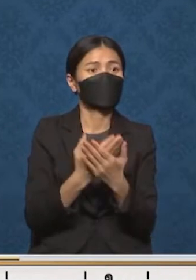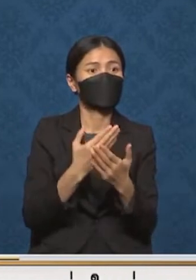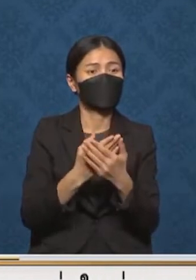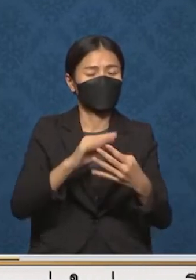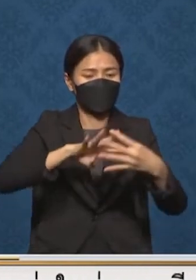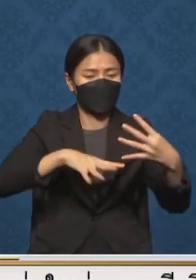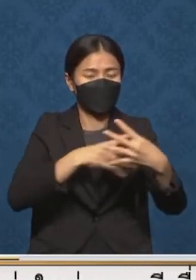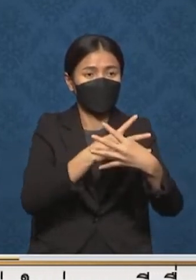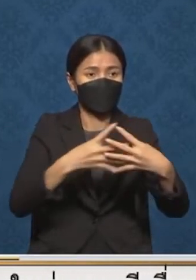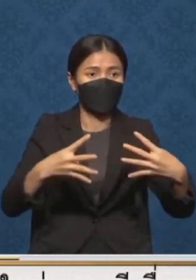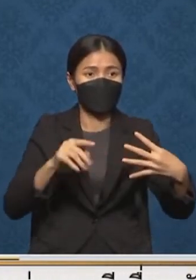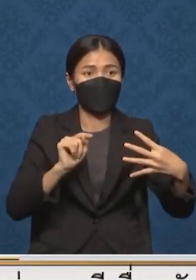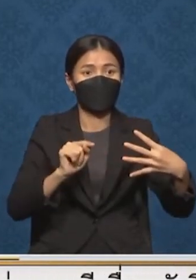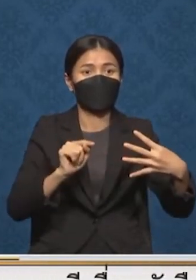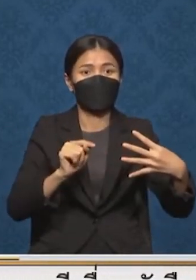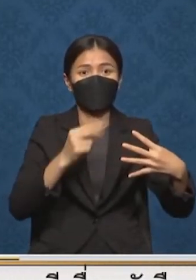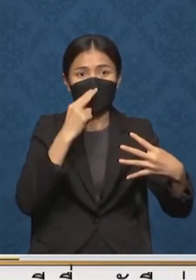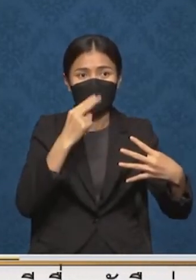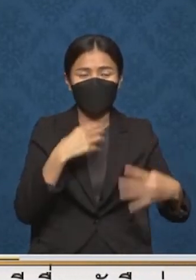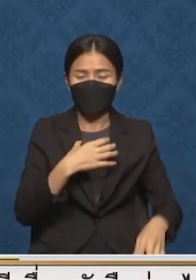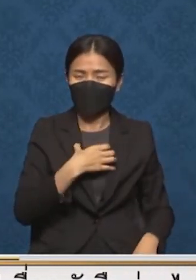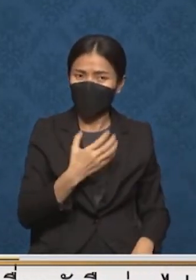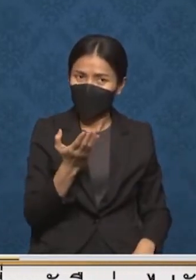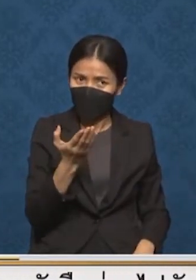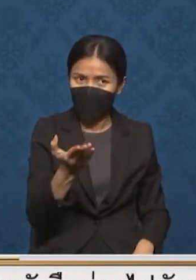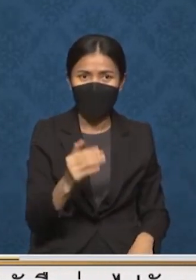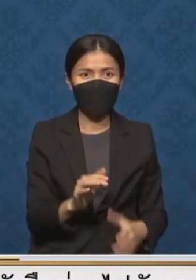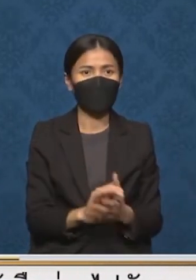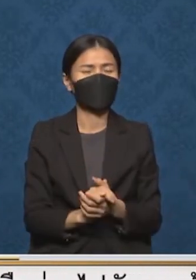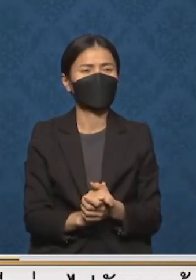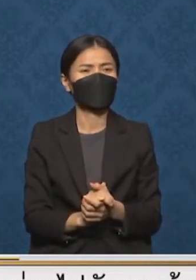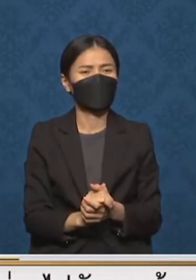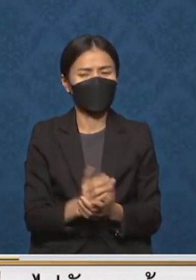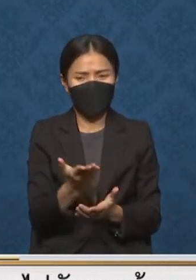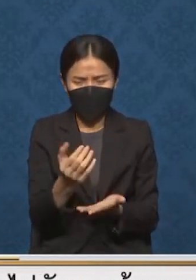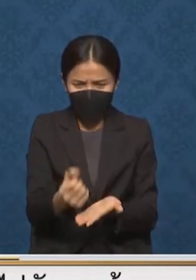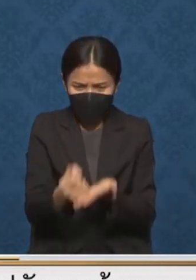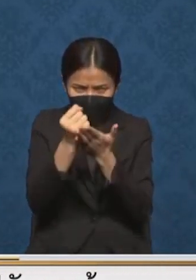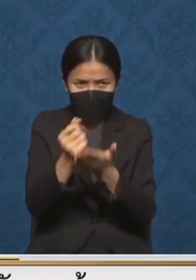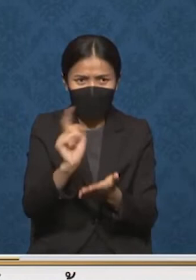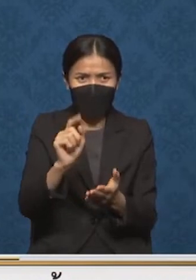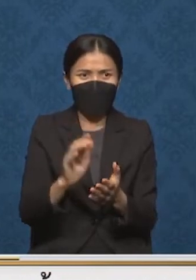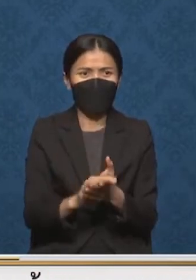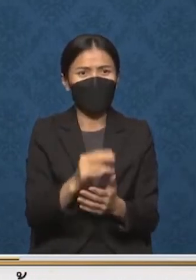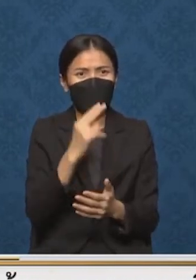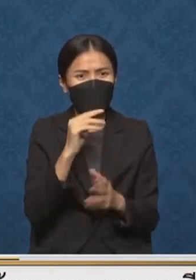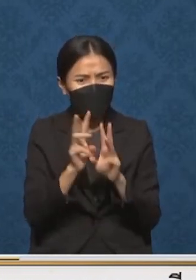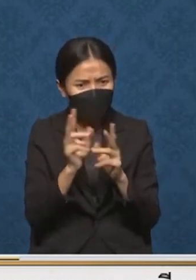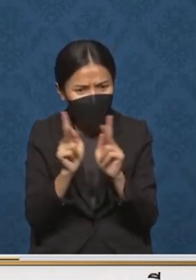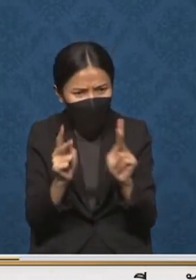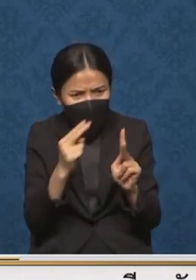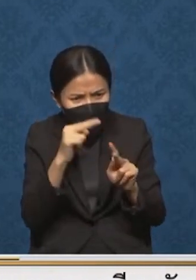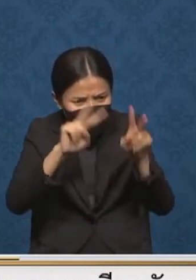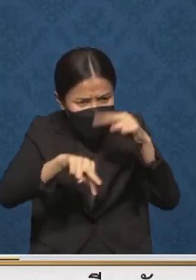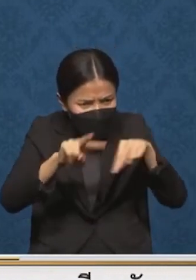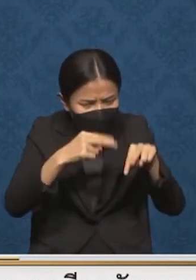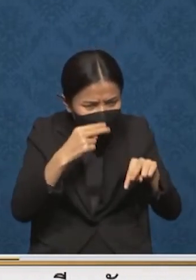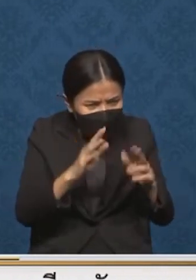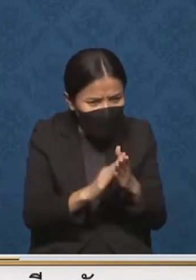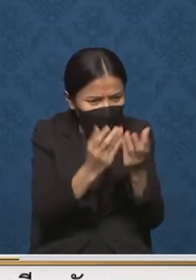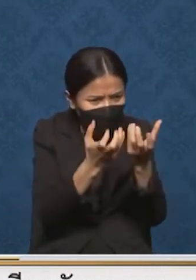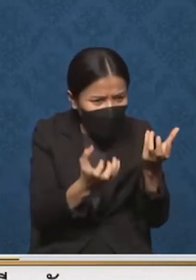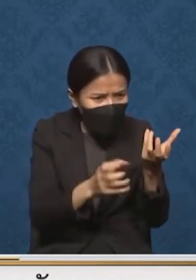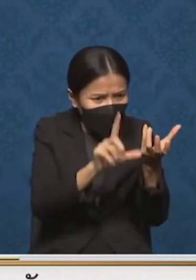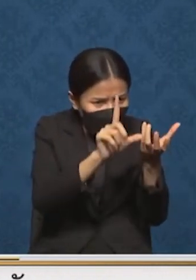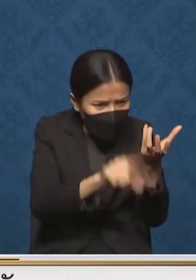นงบช่วยผมหนอย ต้องมาน Google searchาคาว่าอัไหนถูกัไหนแพงัไหนเกินราาตลาดคือ